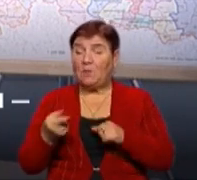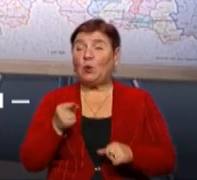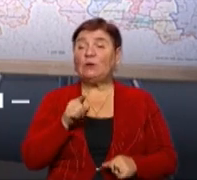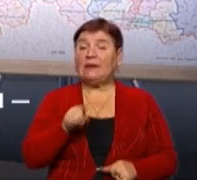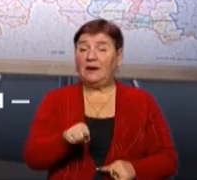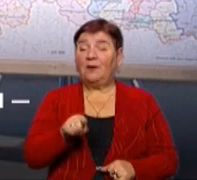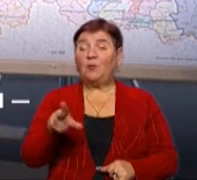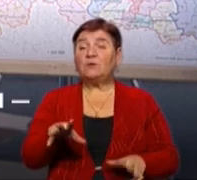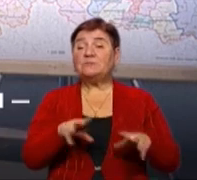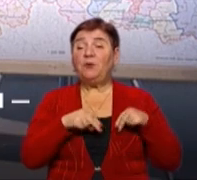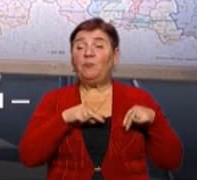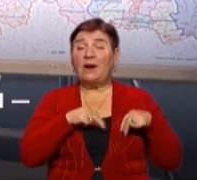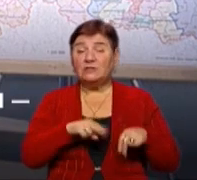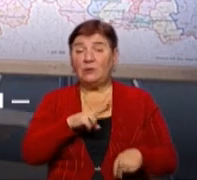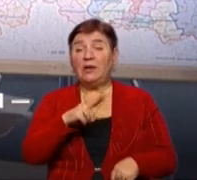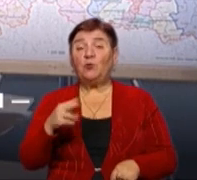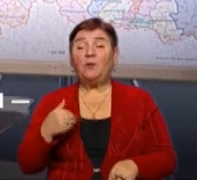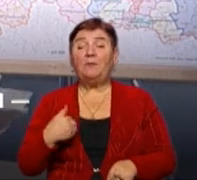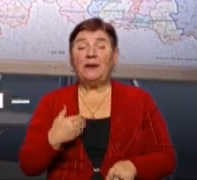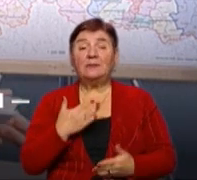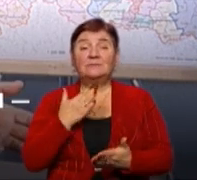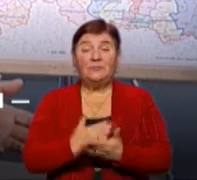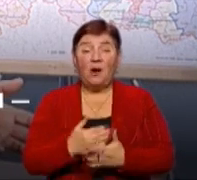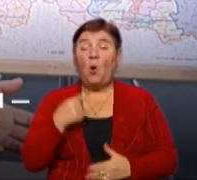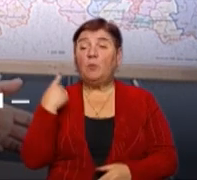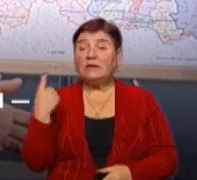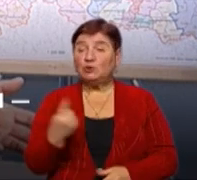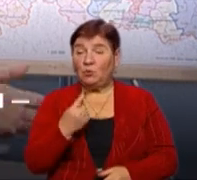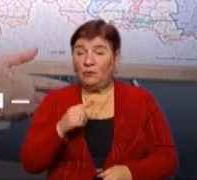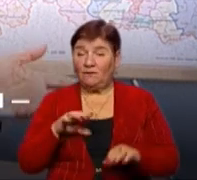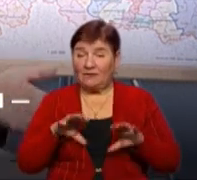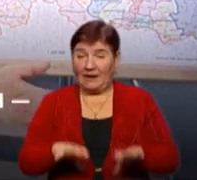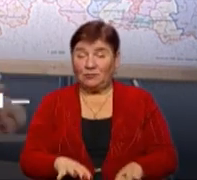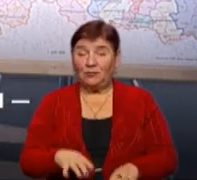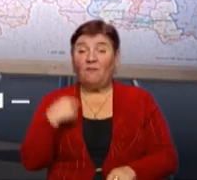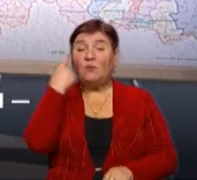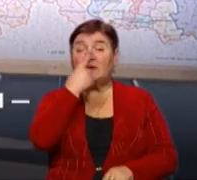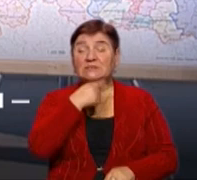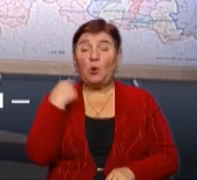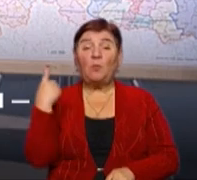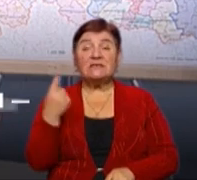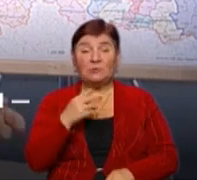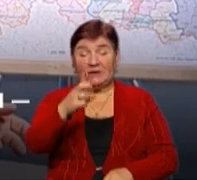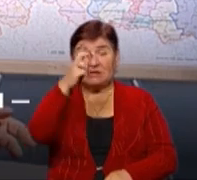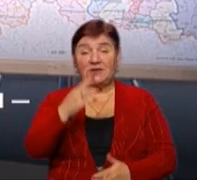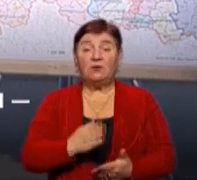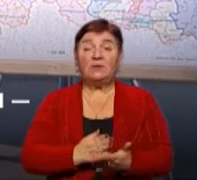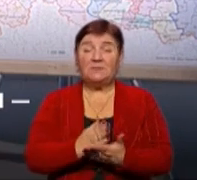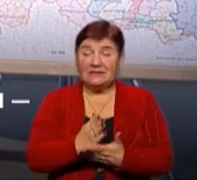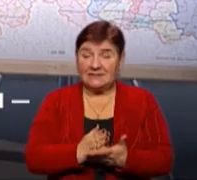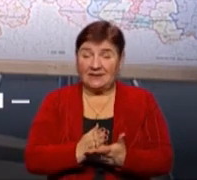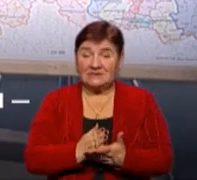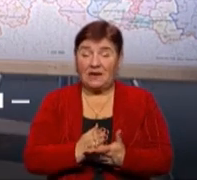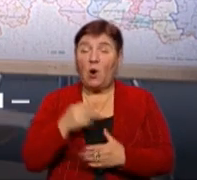ту співпрацю, яку ми хотіли б мати з обласною владою, і в особі обласної державної адміністрації, і в